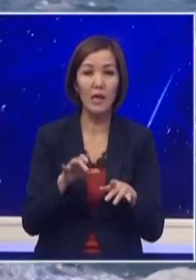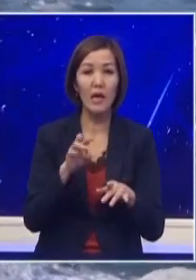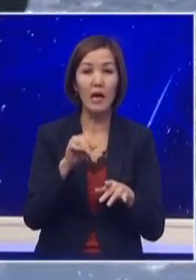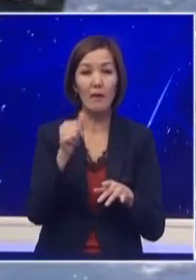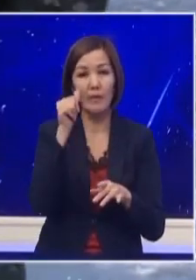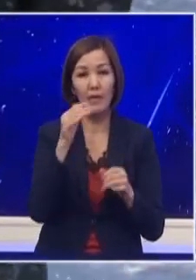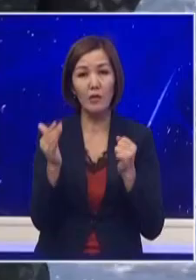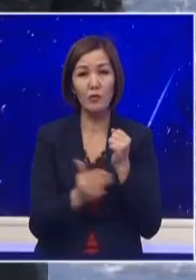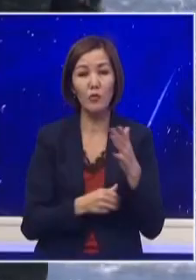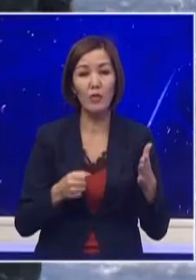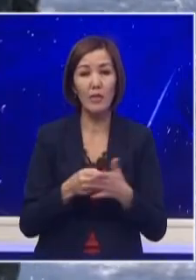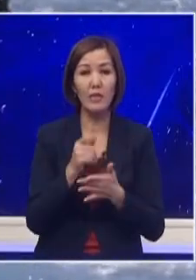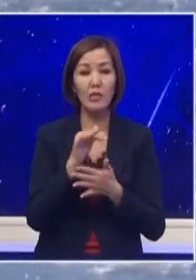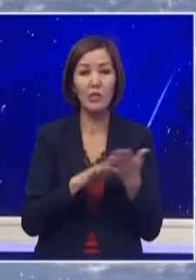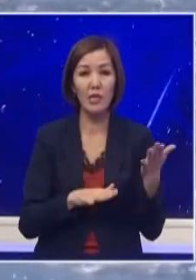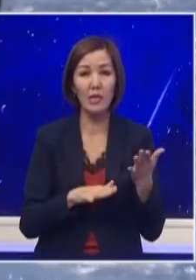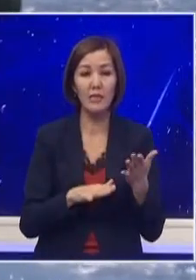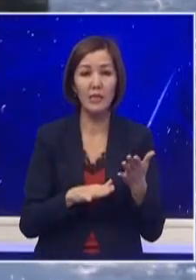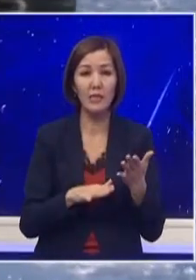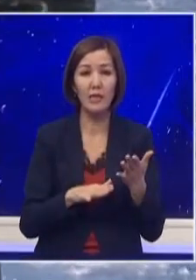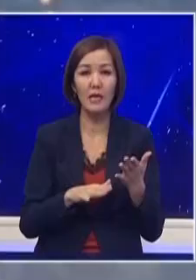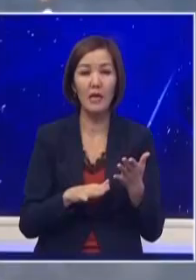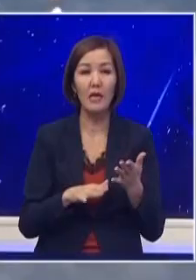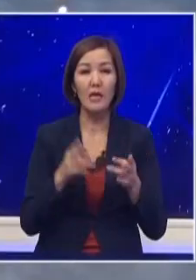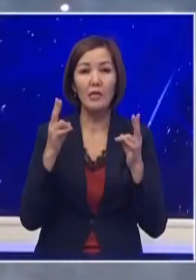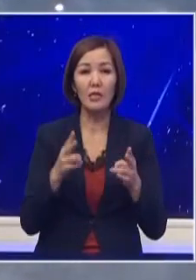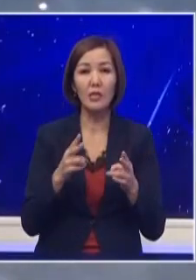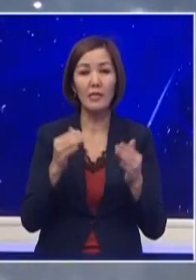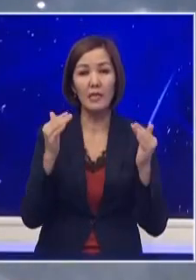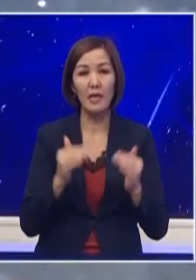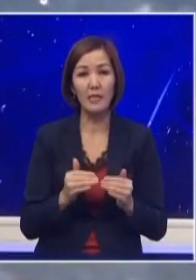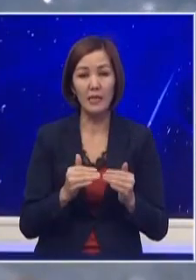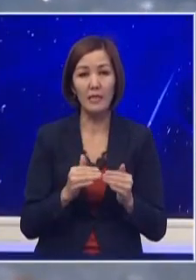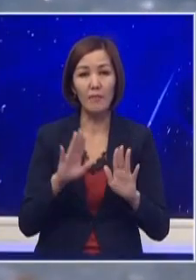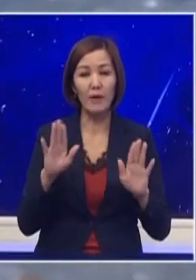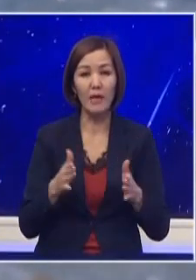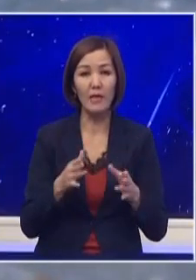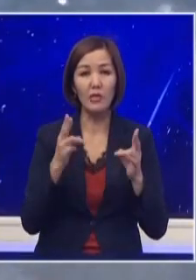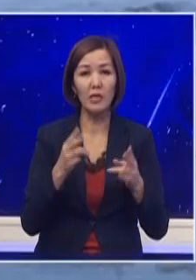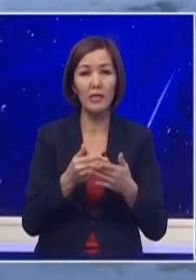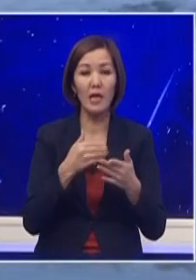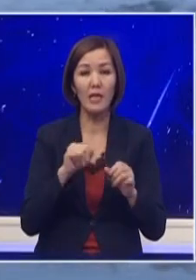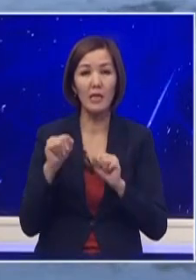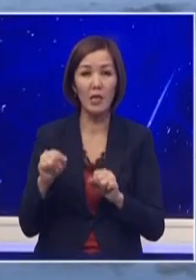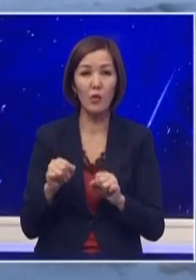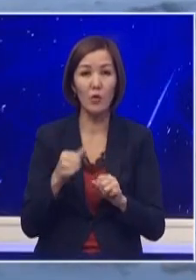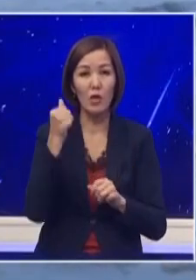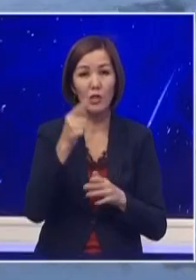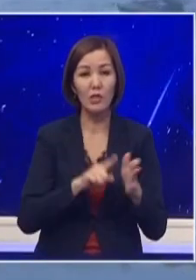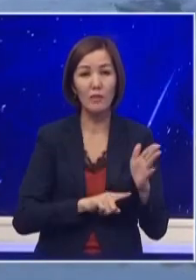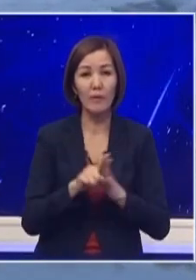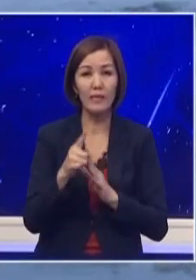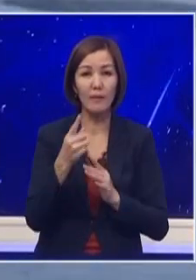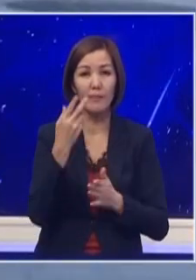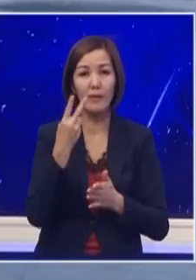дейін жалғасады. Мақсат – қатерді ескермейтіндердің қарасына азайтып, қайғылы жағдайлардың алдын алу. Жыл басынан бері аймақта бір адам суға кетіп,